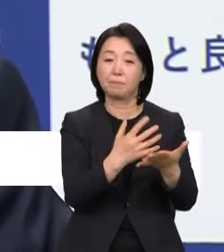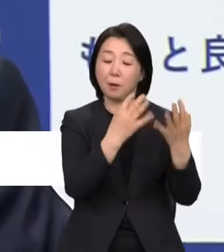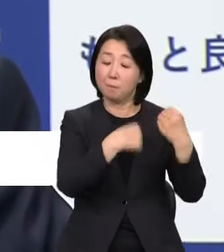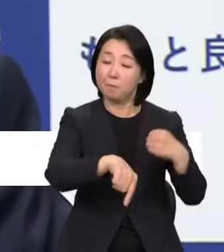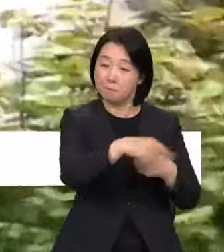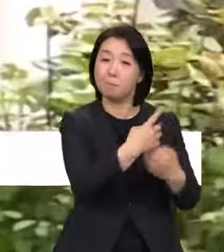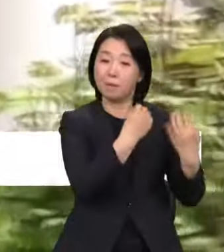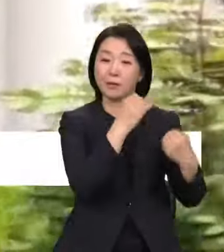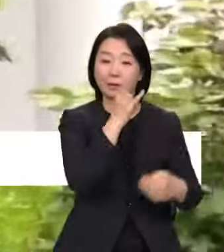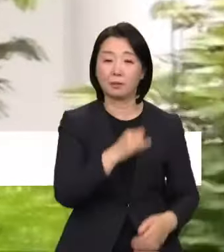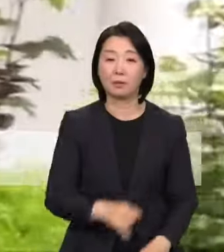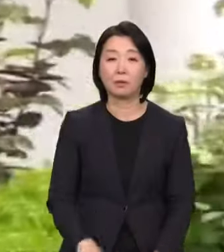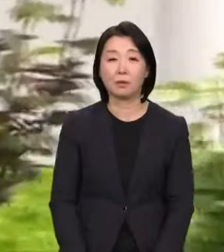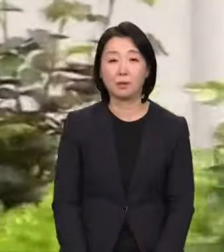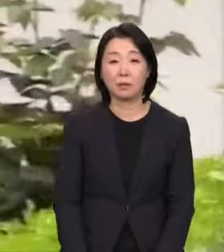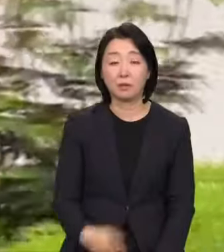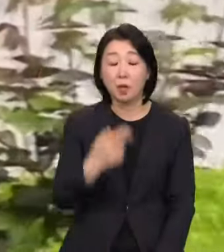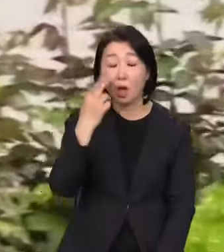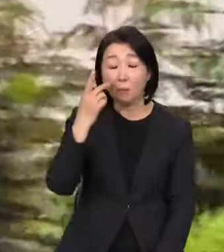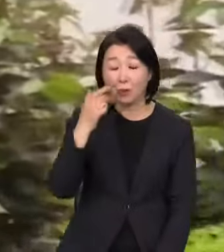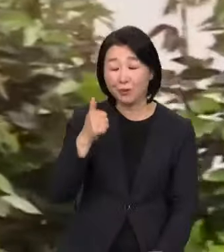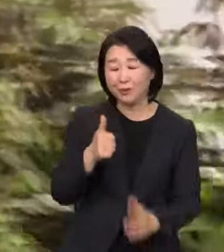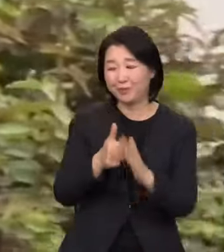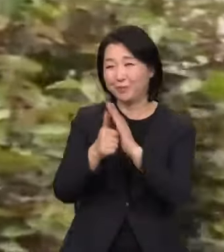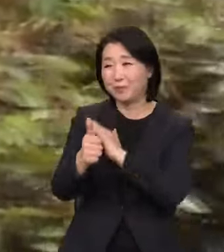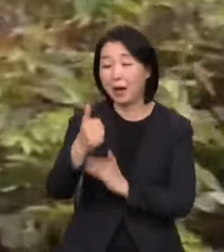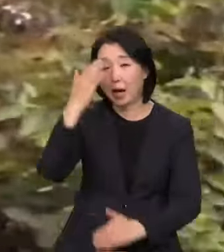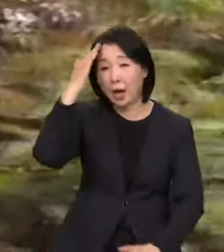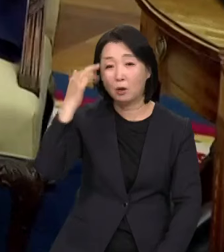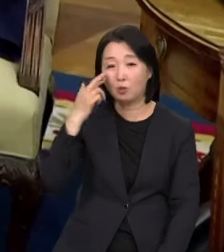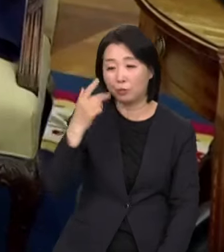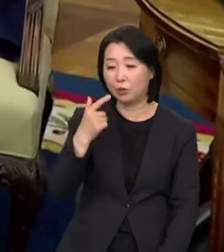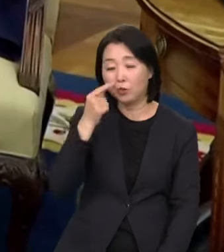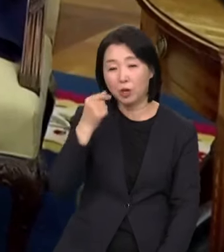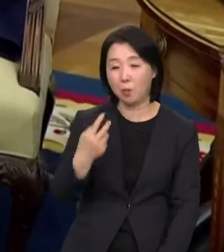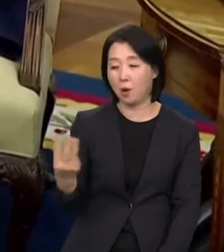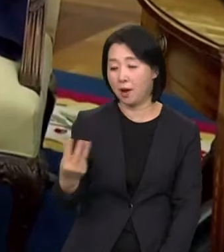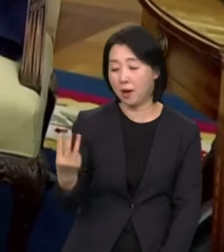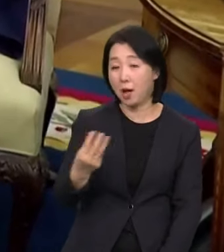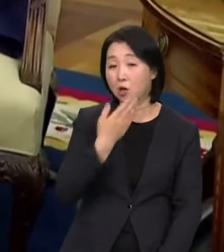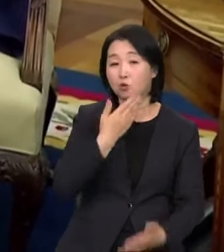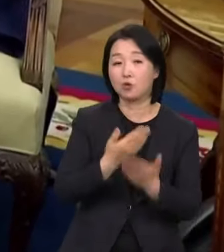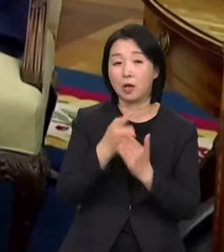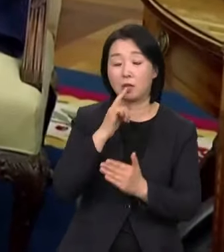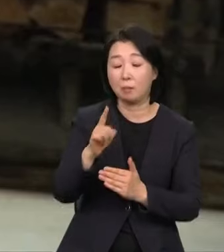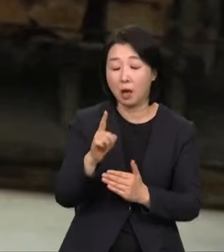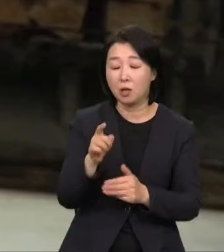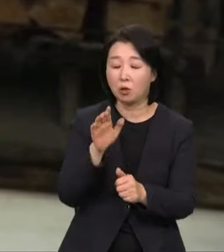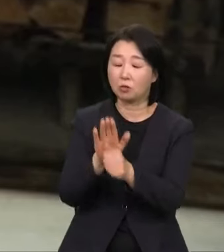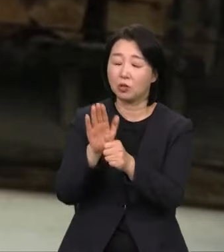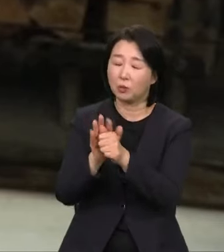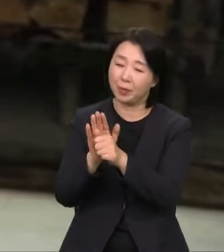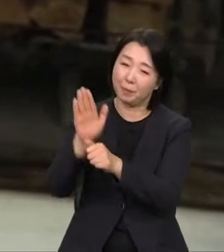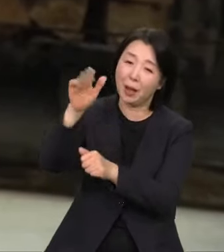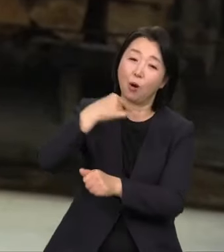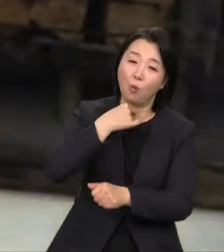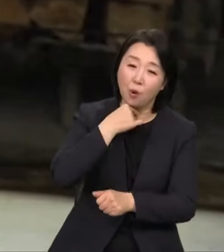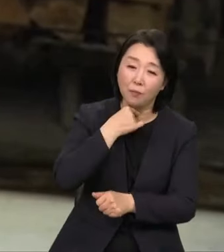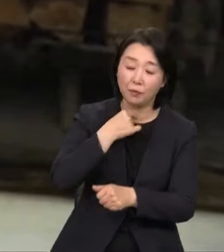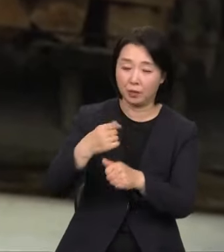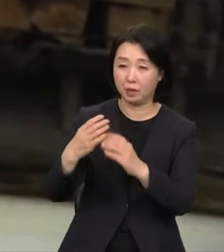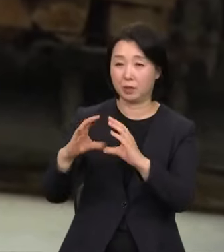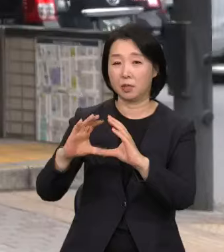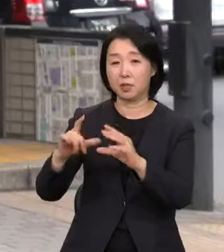意思表示をしたいという方々はたくさんおられるわけです。 최근 미국을 국빈 방문해 한미일 삼각공조를 강조하며 지지부진한 지지율을 끌어올리려고 했던 기시다